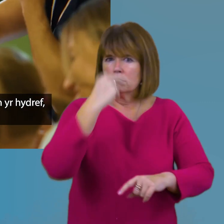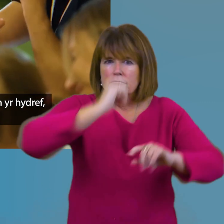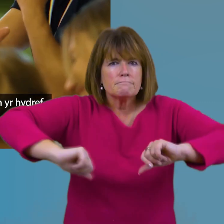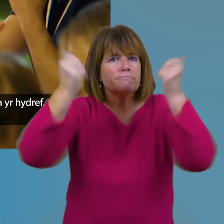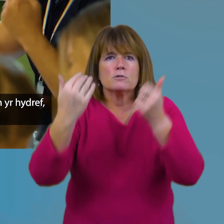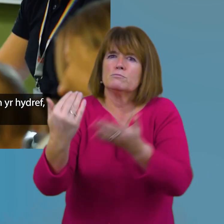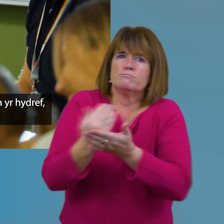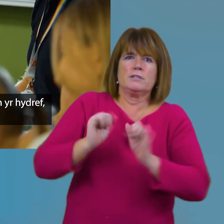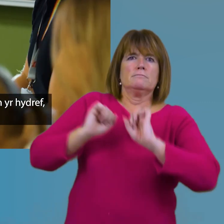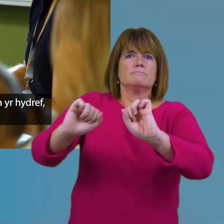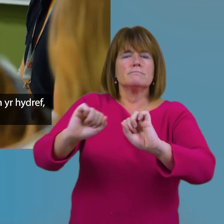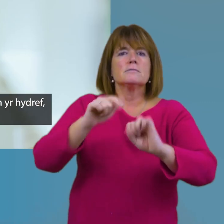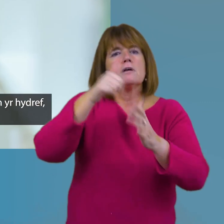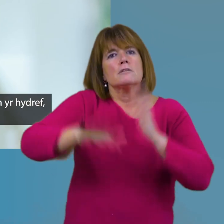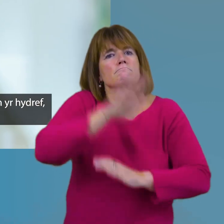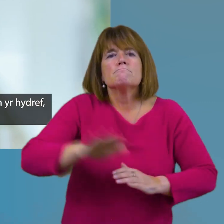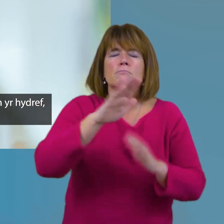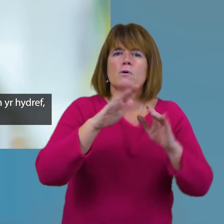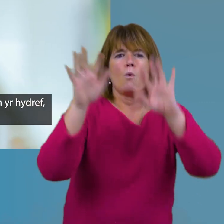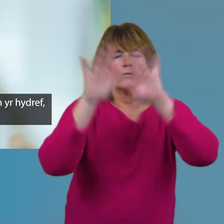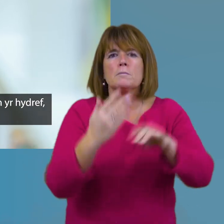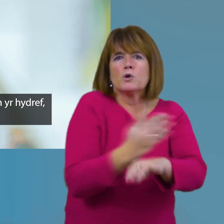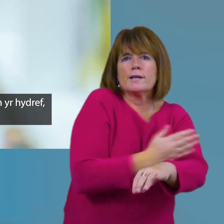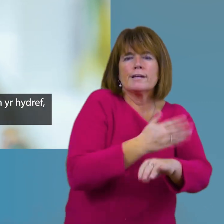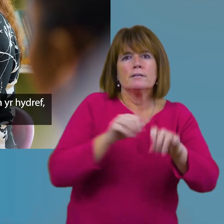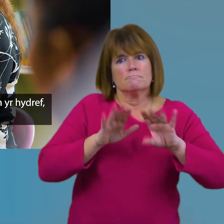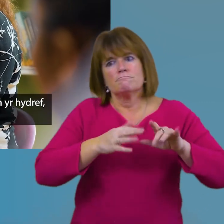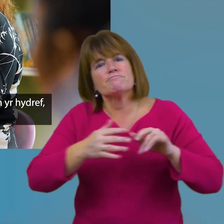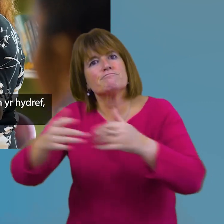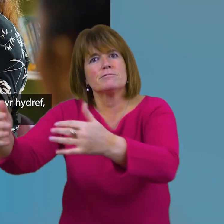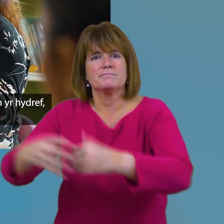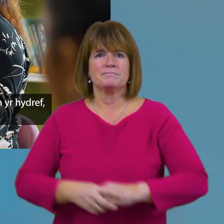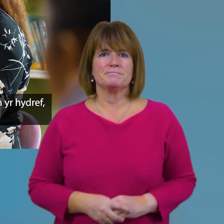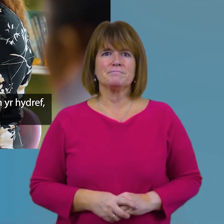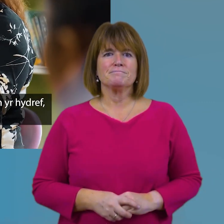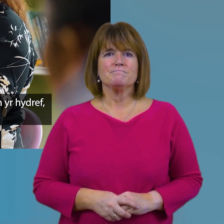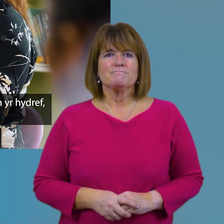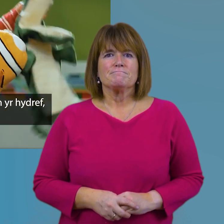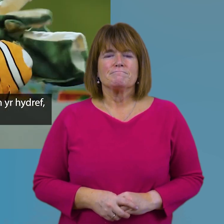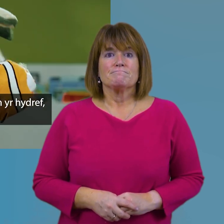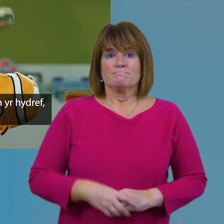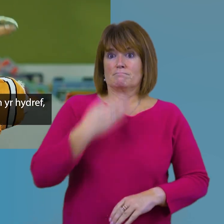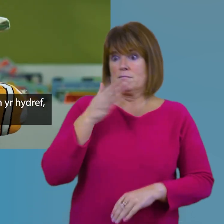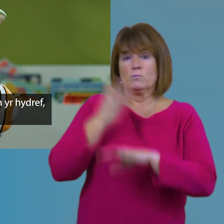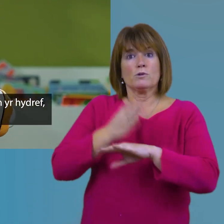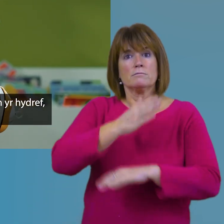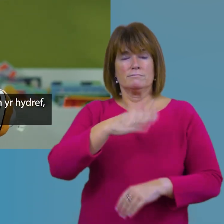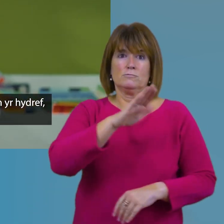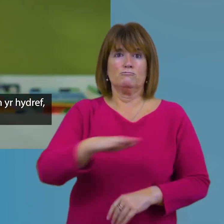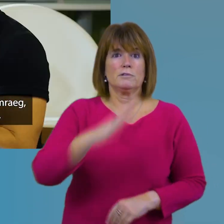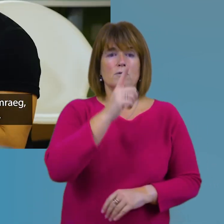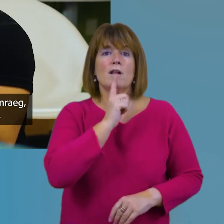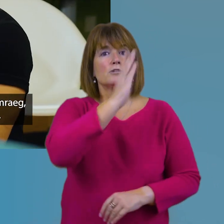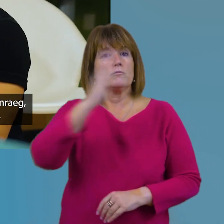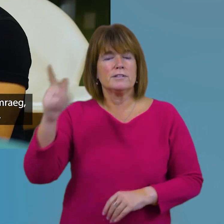ddull amddiffyn cyflym, effeithiol a di-boen, yn gynnar yn yr Hydref, cyn i'r ffliw ddechrau lledaenu yn y